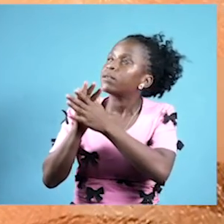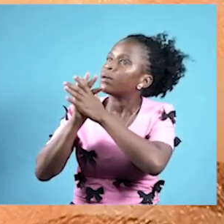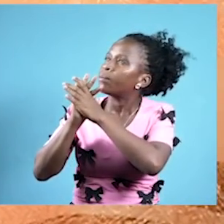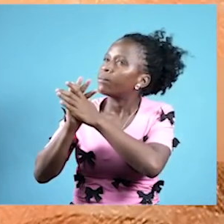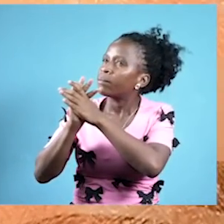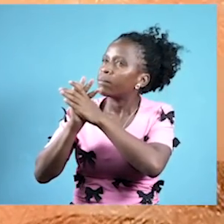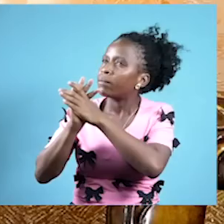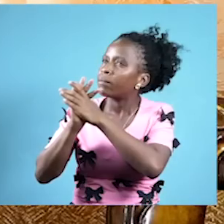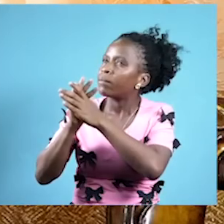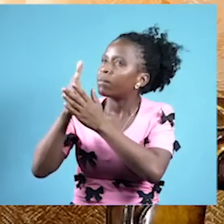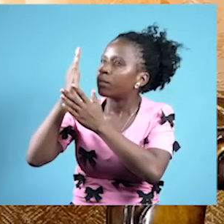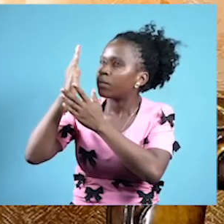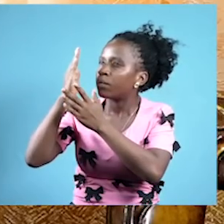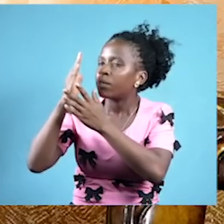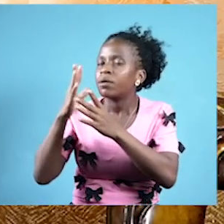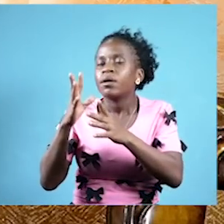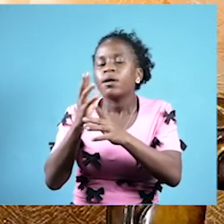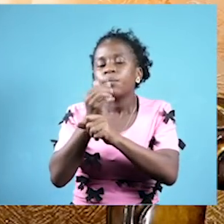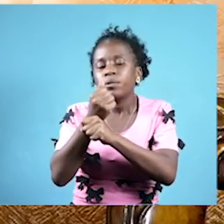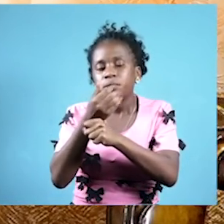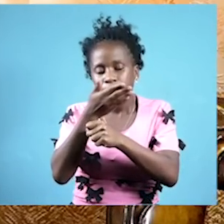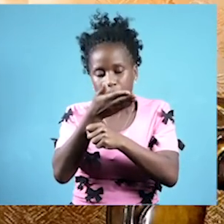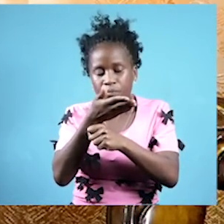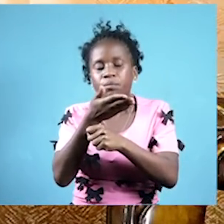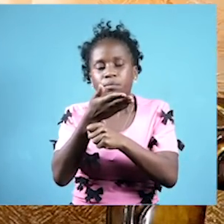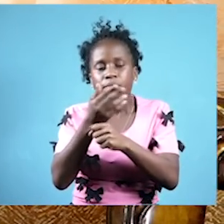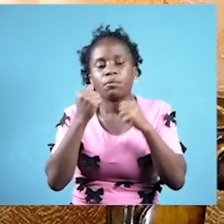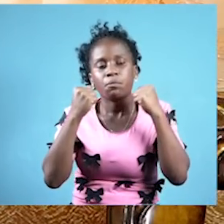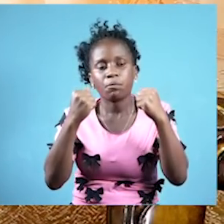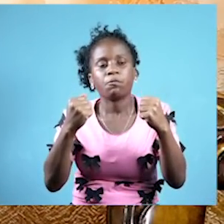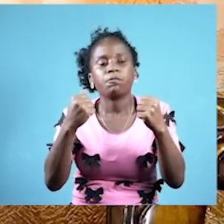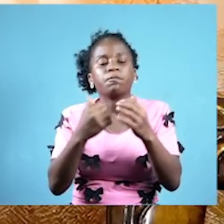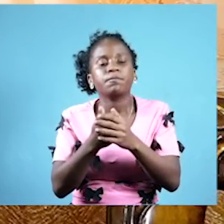sana nchi hii, na namuombea Mwenyezi Mungu